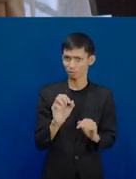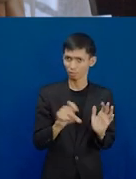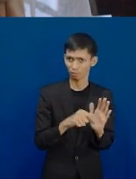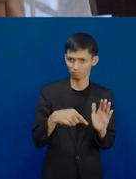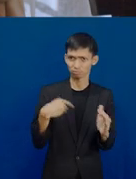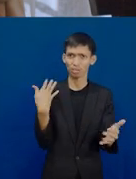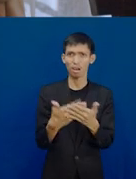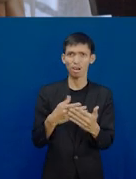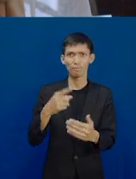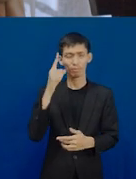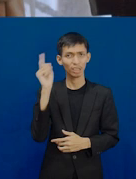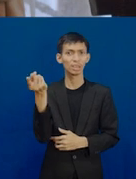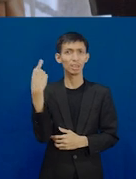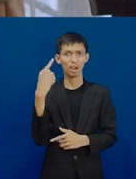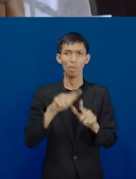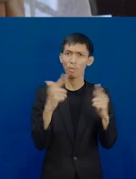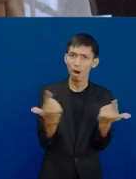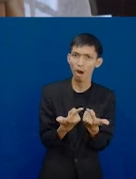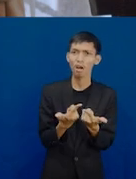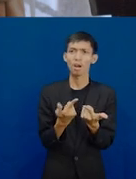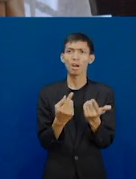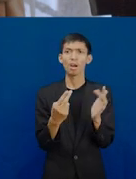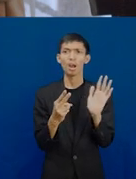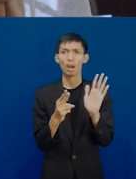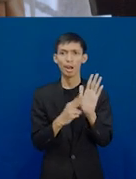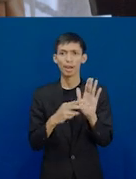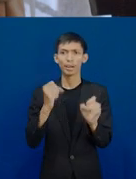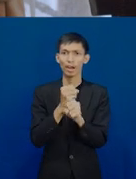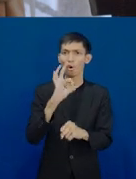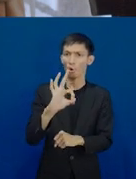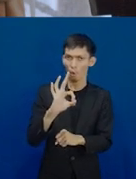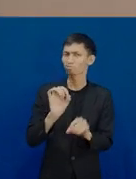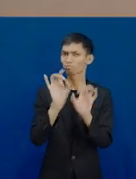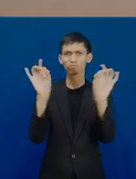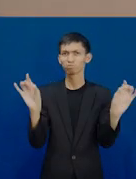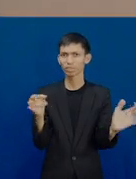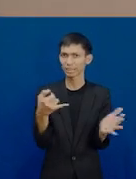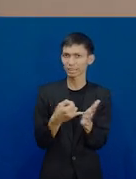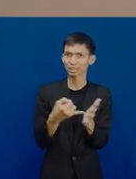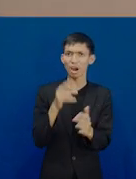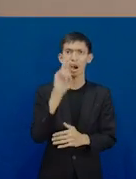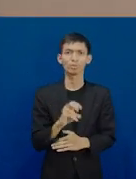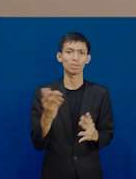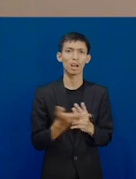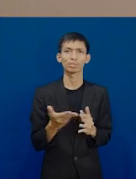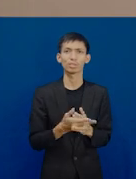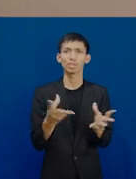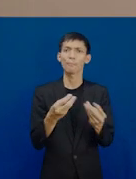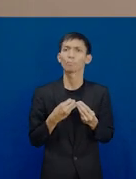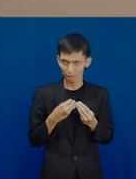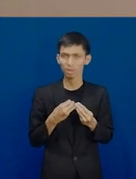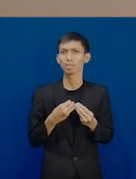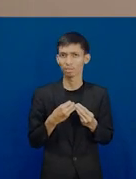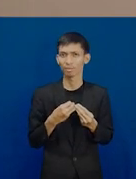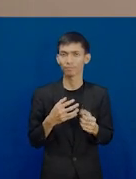dokumen kependudukan. Karena sekarang semua bantuan baik dari pemerintah daerah, LSM, pemerintah pusat, NGO, dan sebagainya, itu endingnya